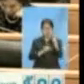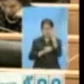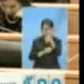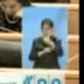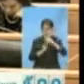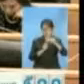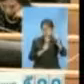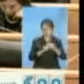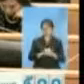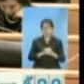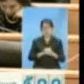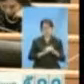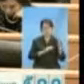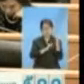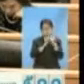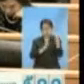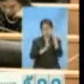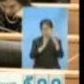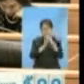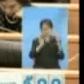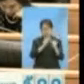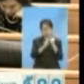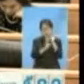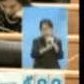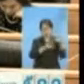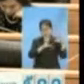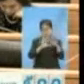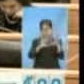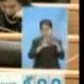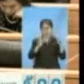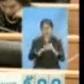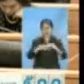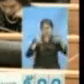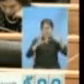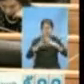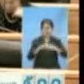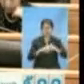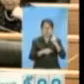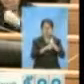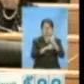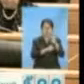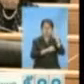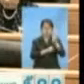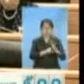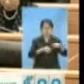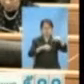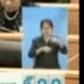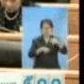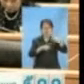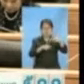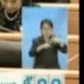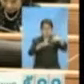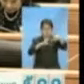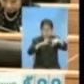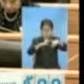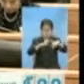ากๆนะครับแต่นี่รัฐบาลก็ยังจะไปให้เขาไปเจาะน้ำมันอีกขุดเจาะน้ำมันใกล้สมุยใกล้พังง